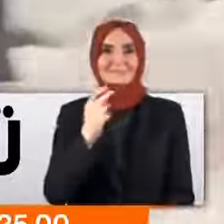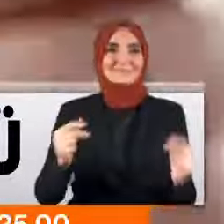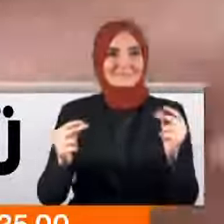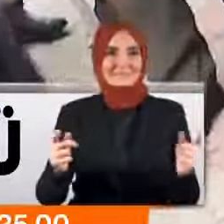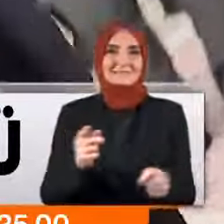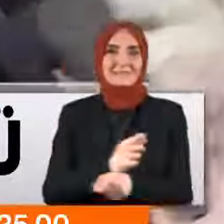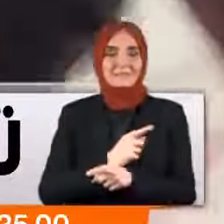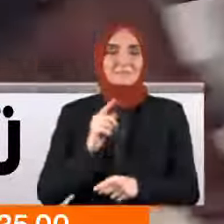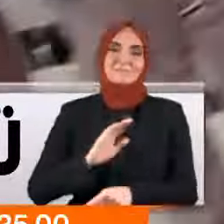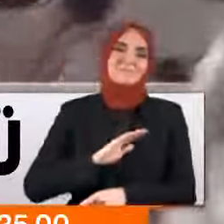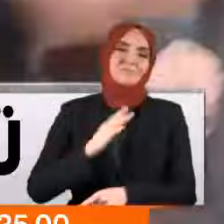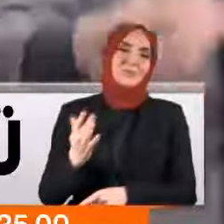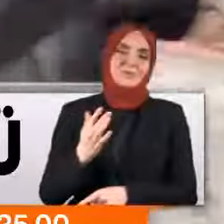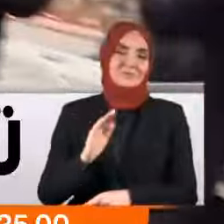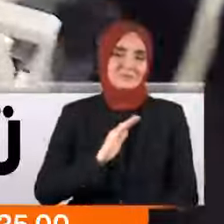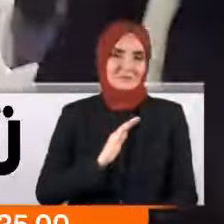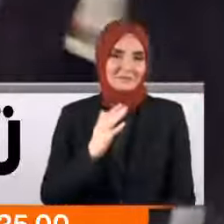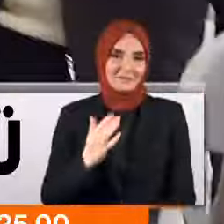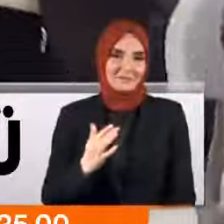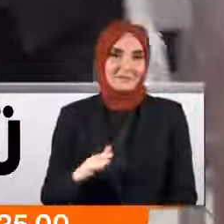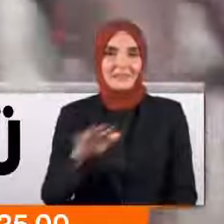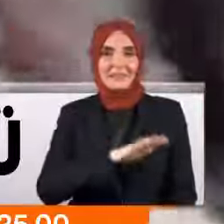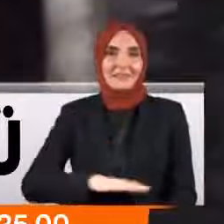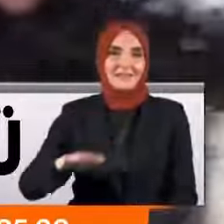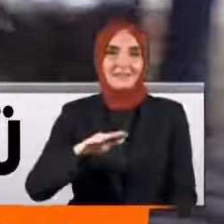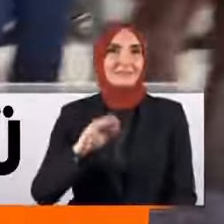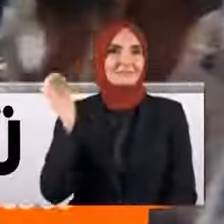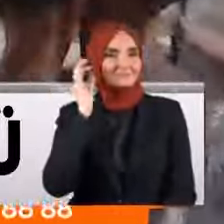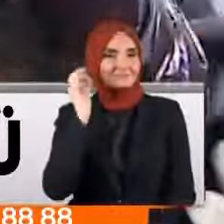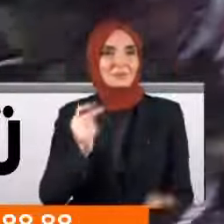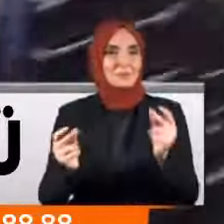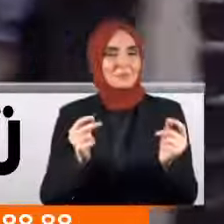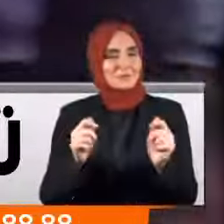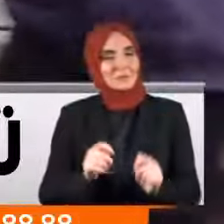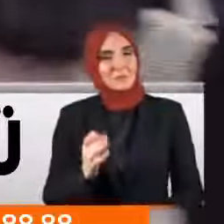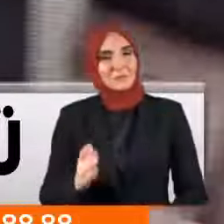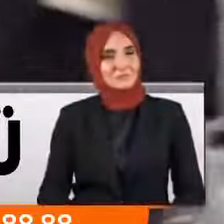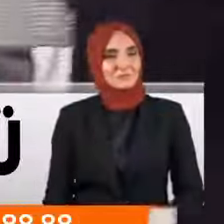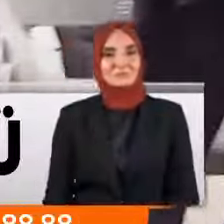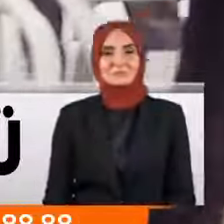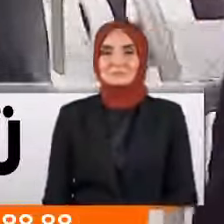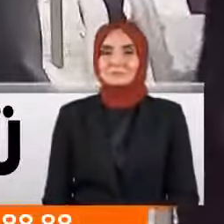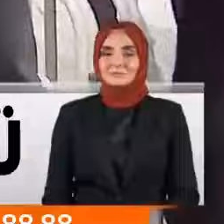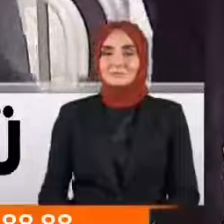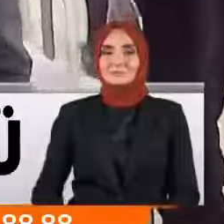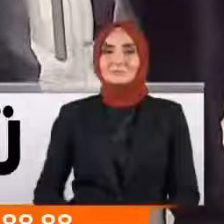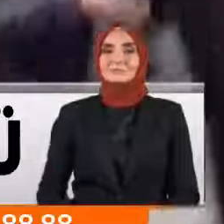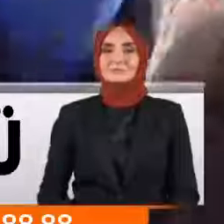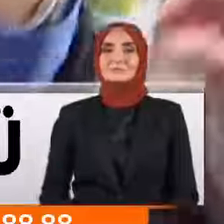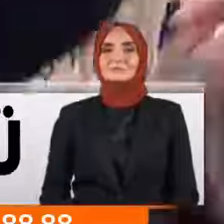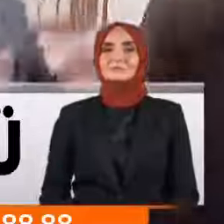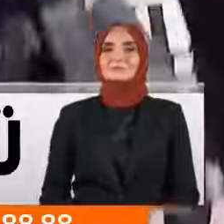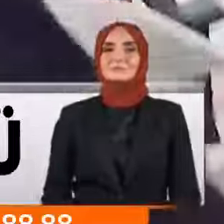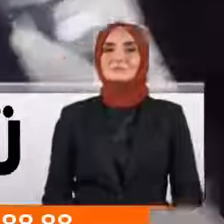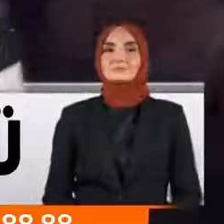biçimi de. İşte Erik Dalı gevrektir diyor herkes ve kendine hakim olamıyor. Erik Dalı gevrektir,